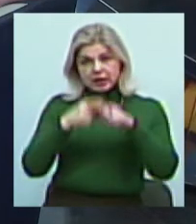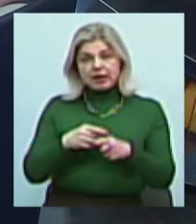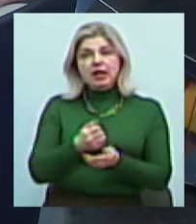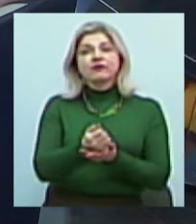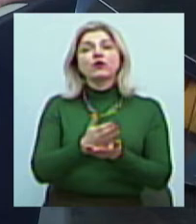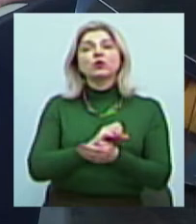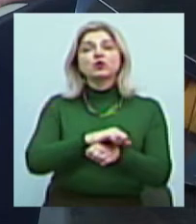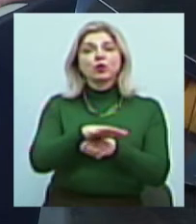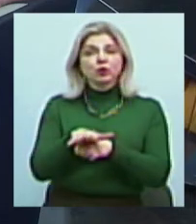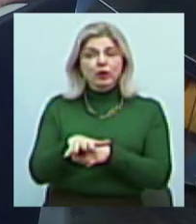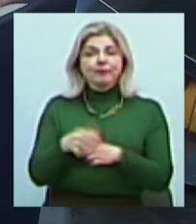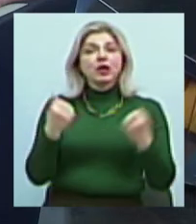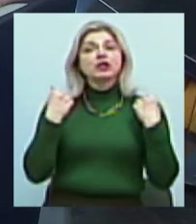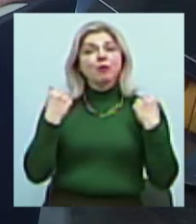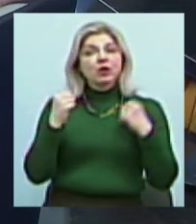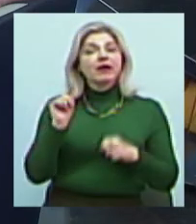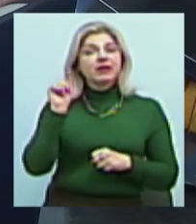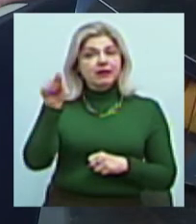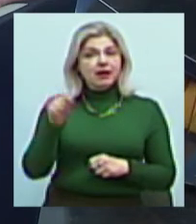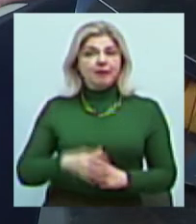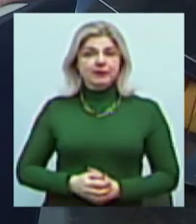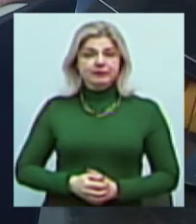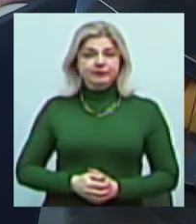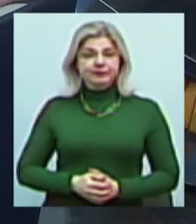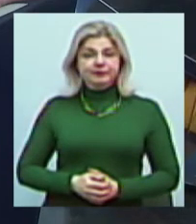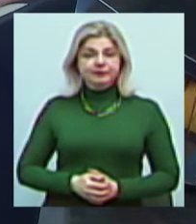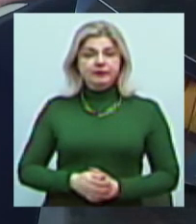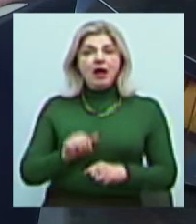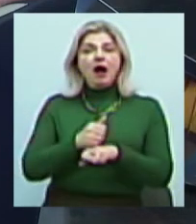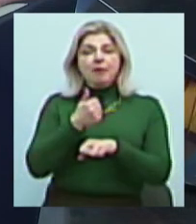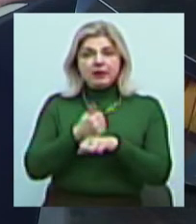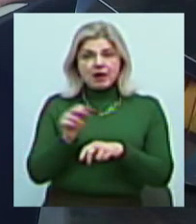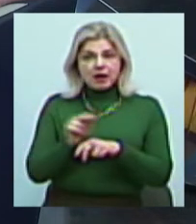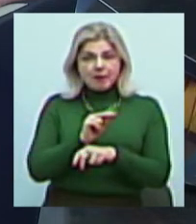Будь ласка. Спортивної там у нас є капітальний ремонт